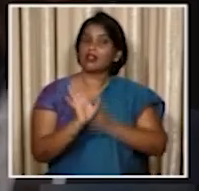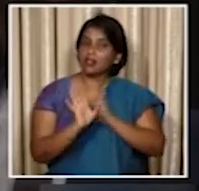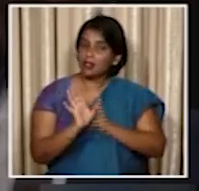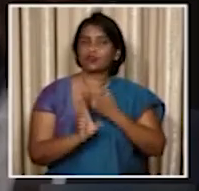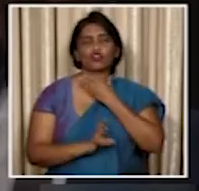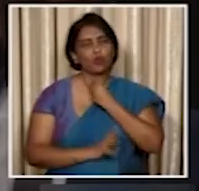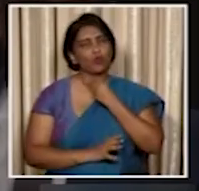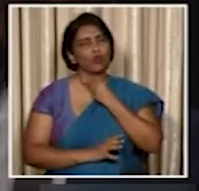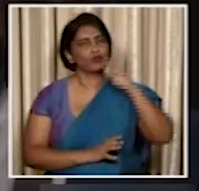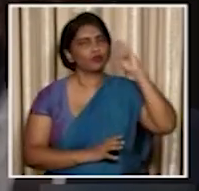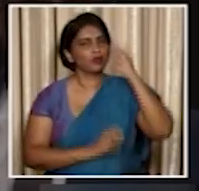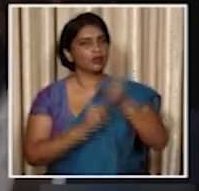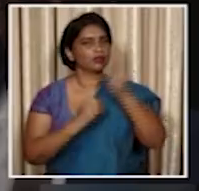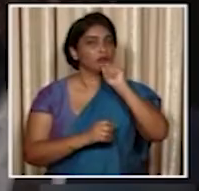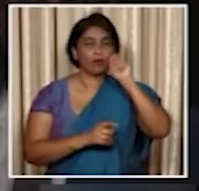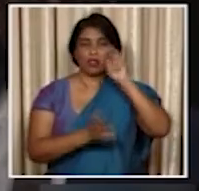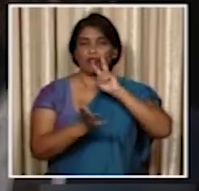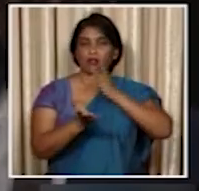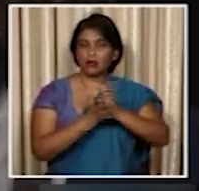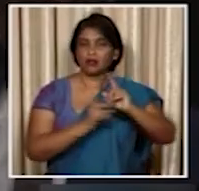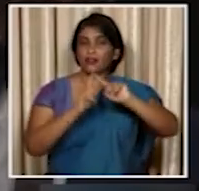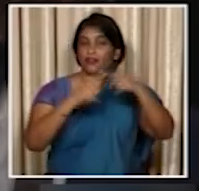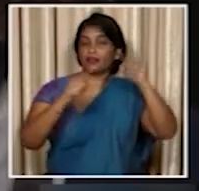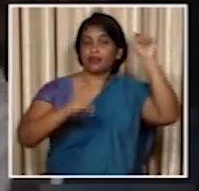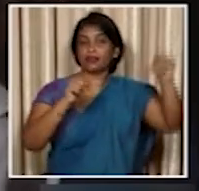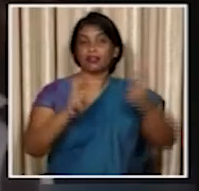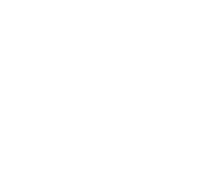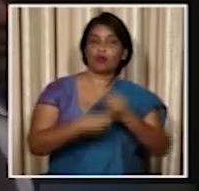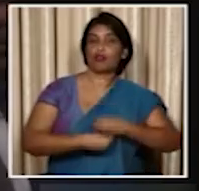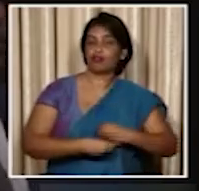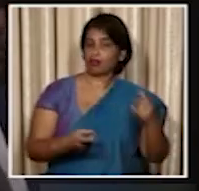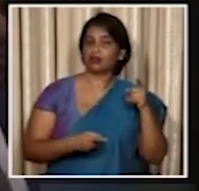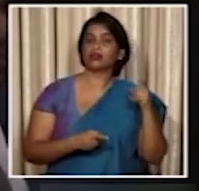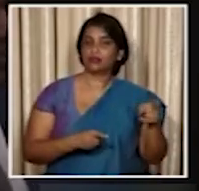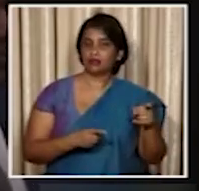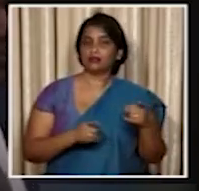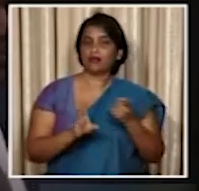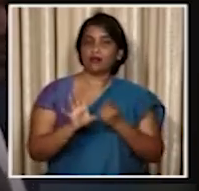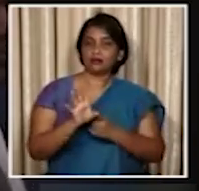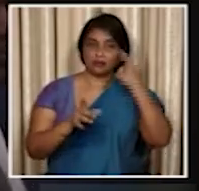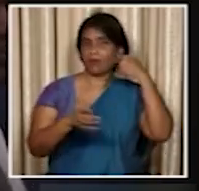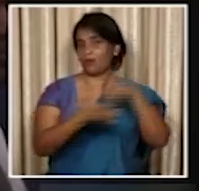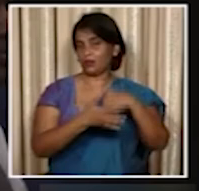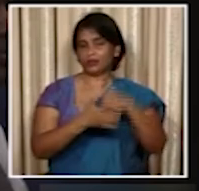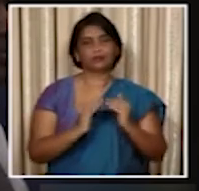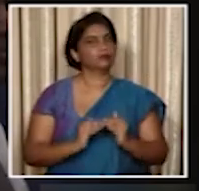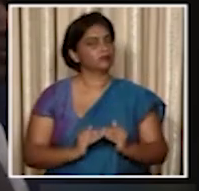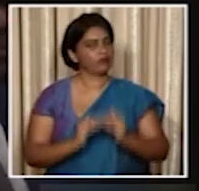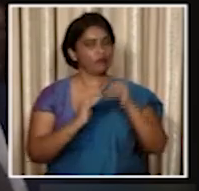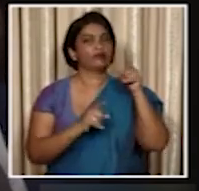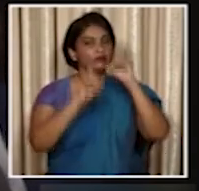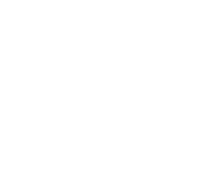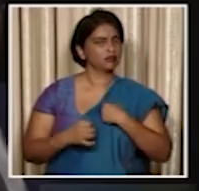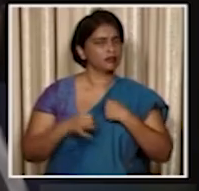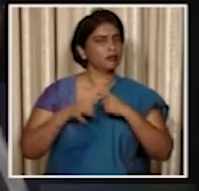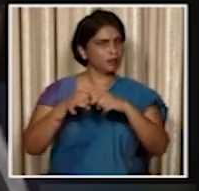බොරු පොරොන්දු දීලා ජනතාව මුලාවේ දාලා වෙන වෙන තැන්වල තරුණයෝ අතරමං කරලා ඒගොල්ලන්ව මේ තරුණ අසහනයක් දක්වාම ගෙනියන්නේ මේ වගේ